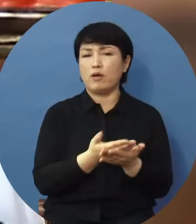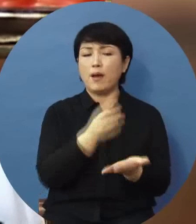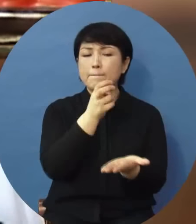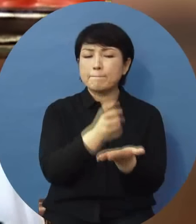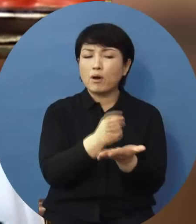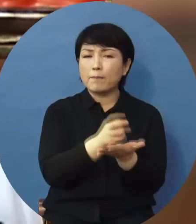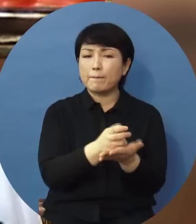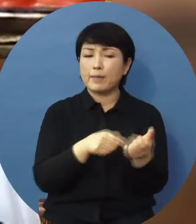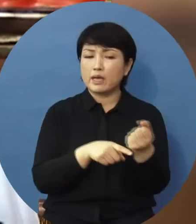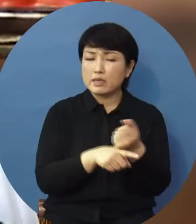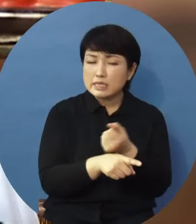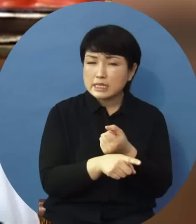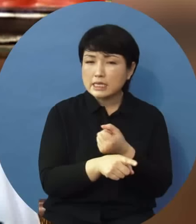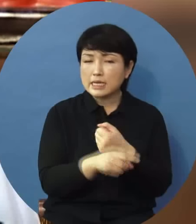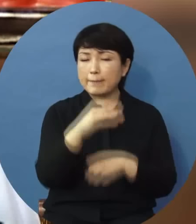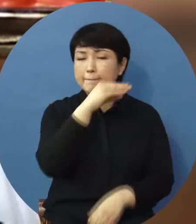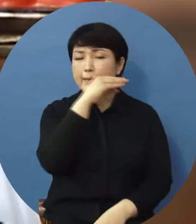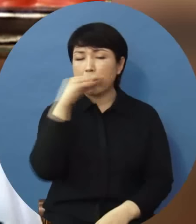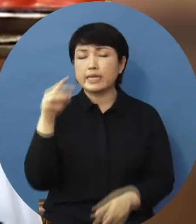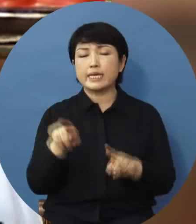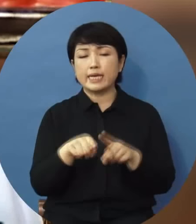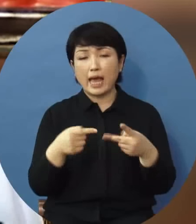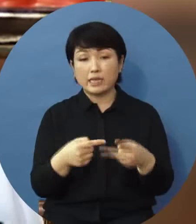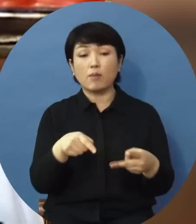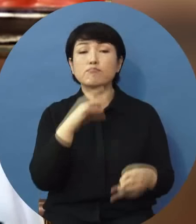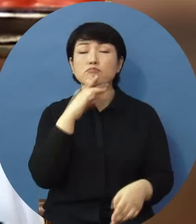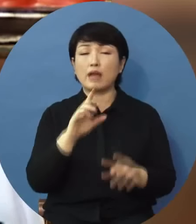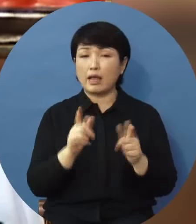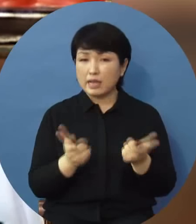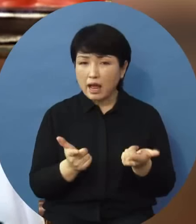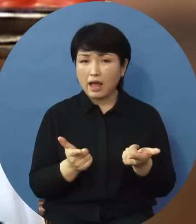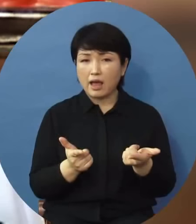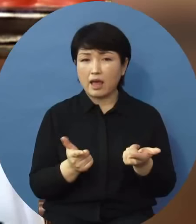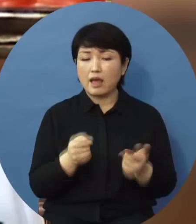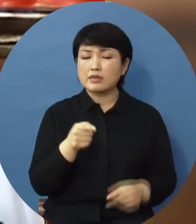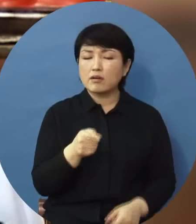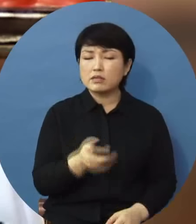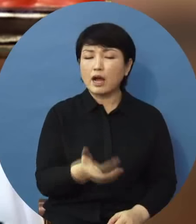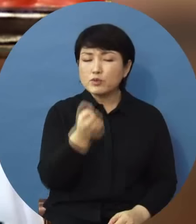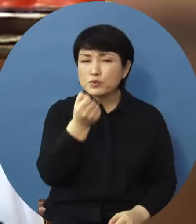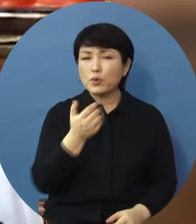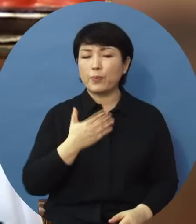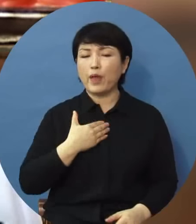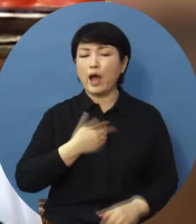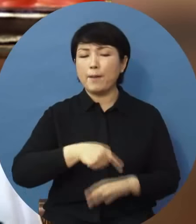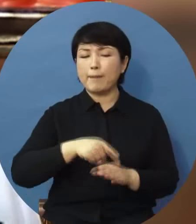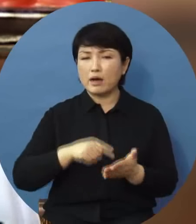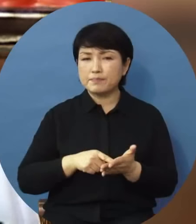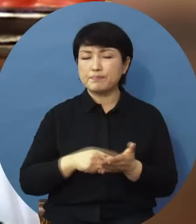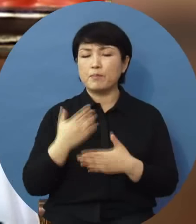우리가 법의 이치를 바르게 이해하는 것만 갖고 정견이 되는 게 아니고 그것이 몸과